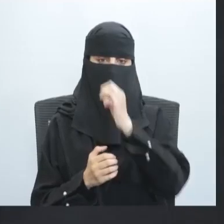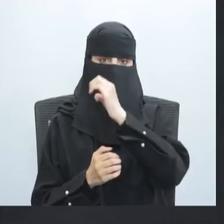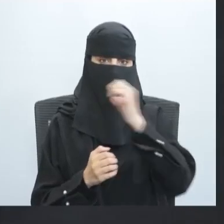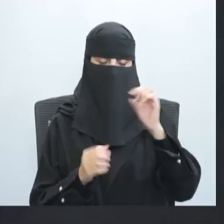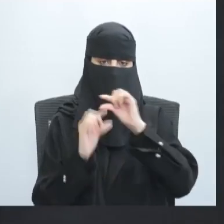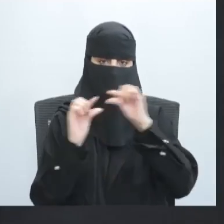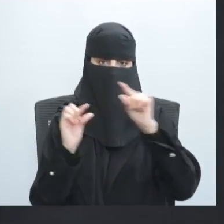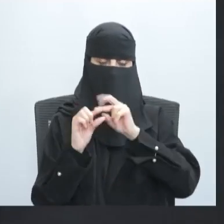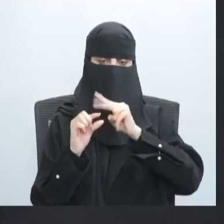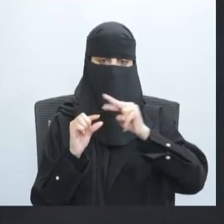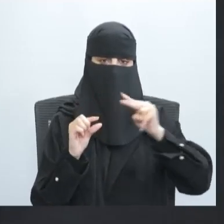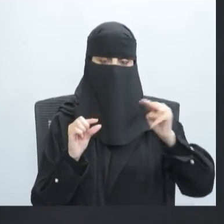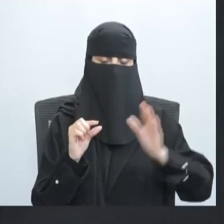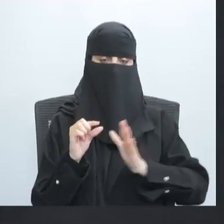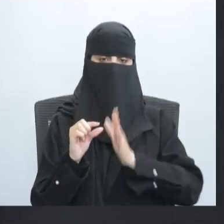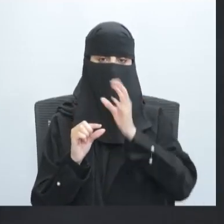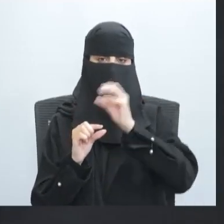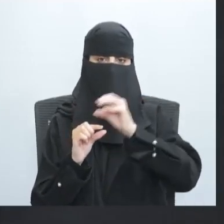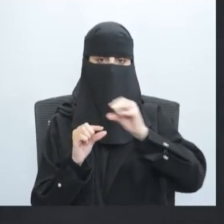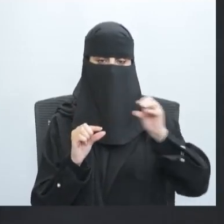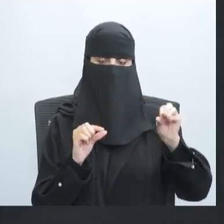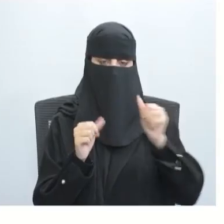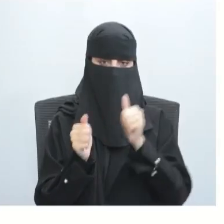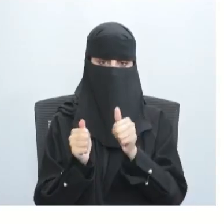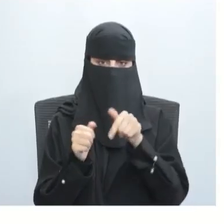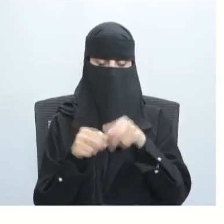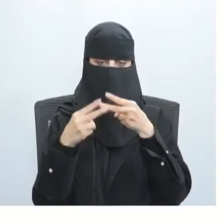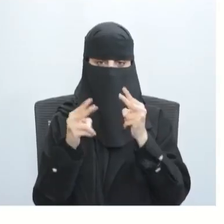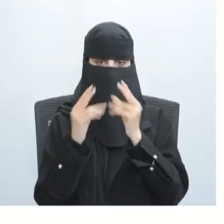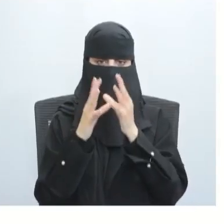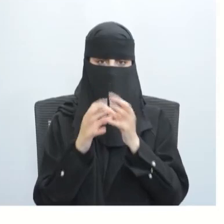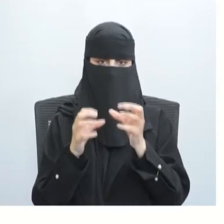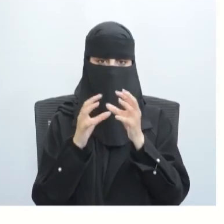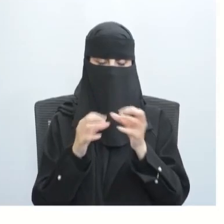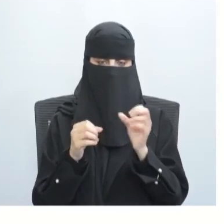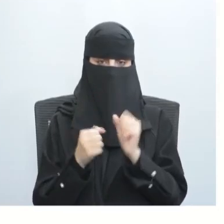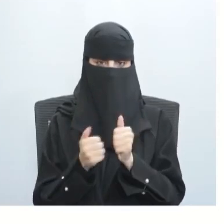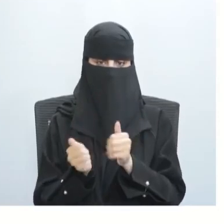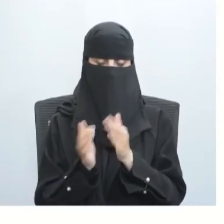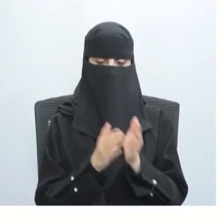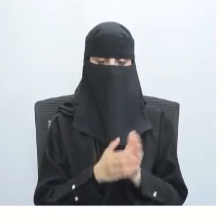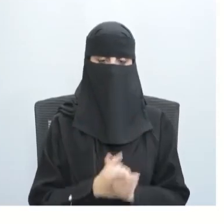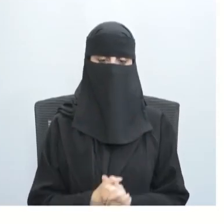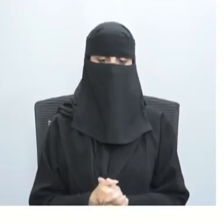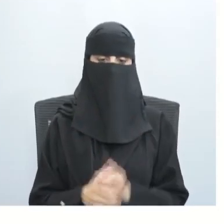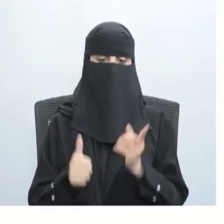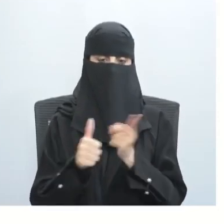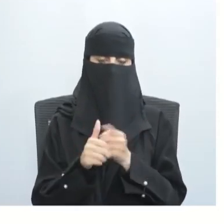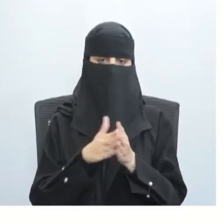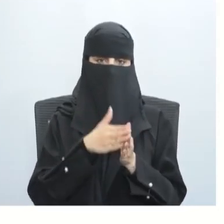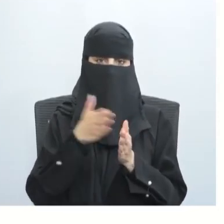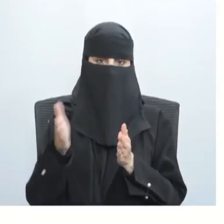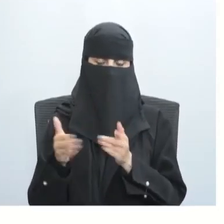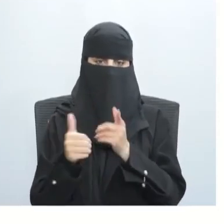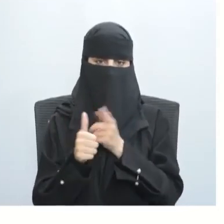والتايم لاين موجود عدد من الايقونات نبدا من الايقونه الاولى على جهه اليمين